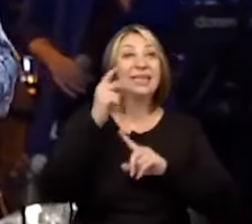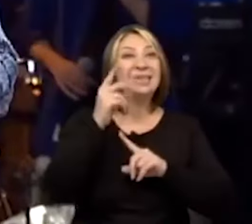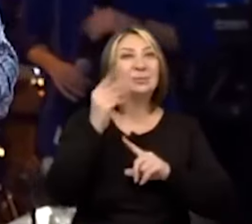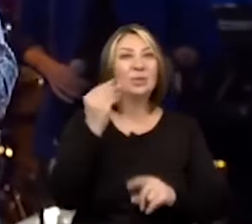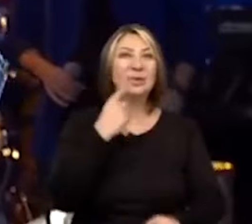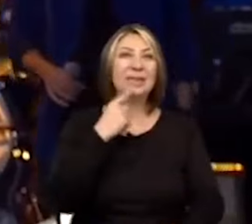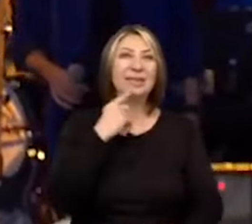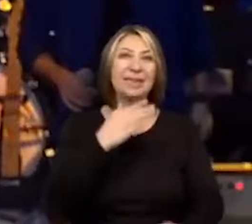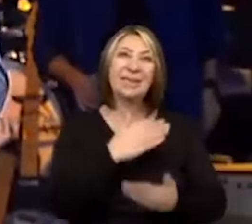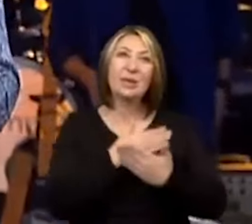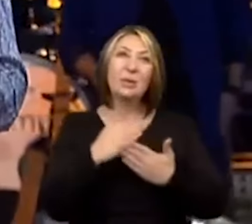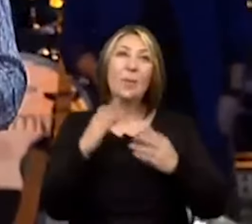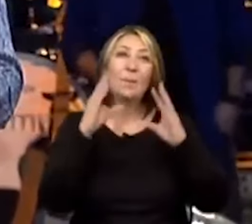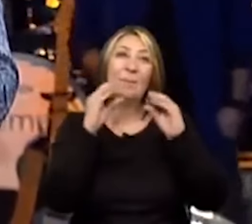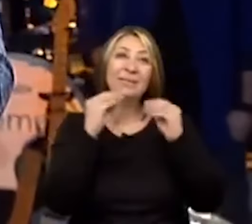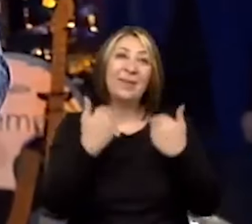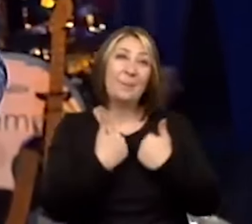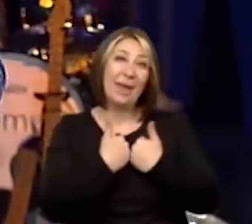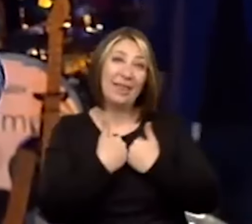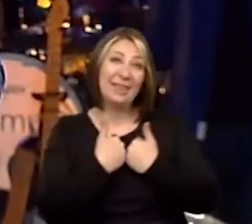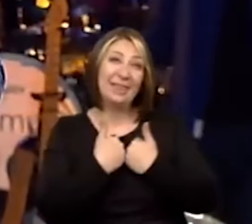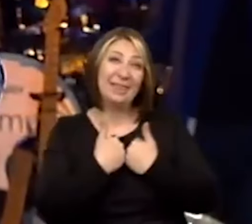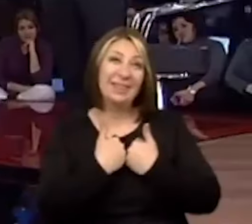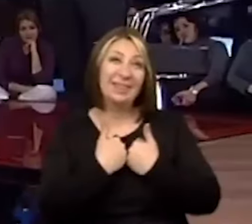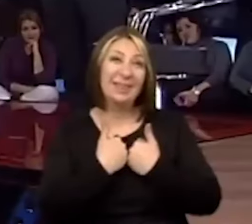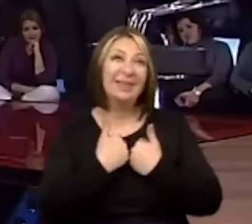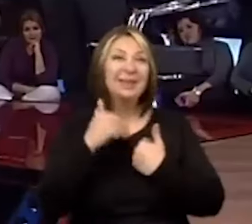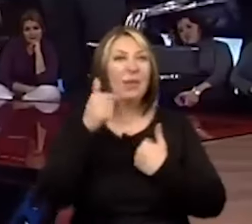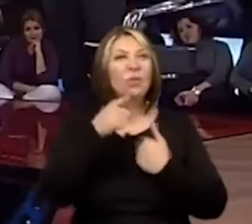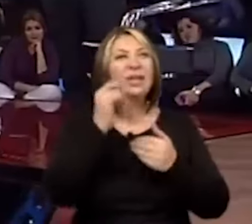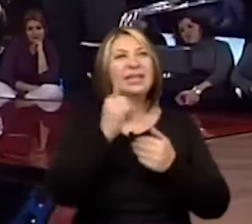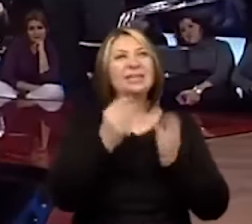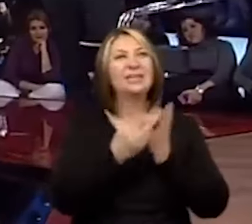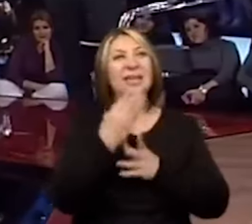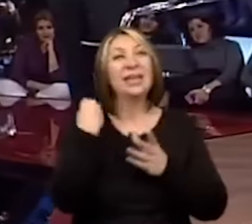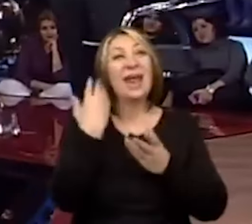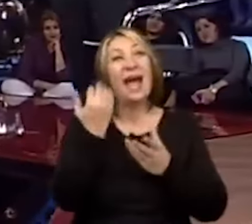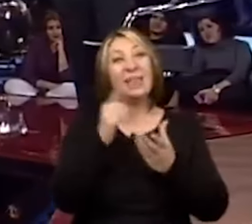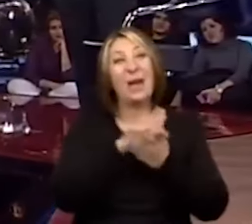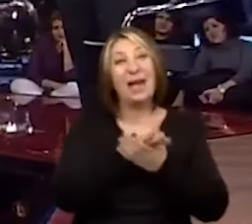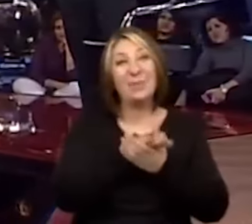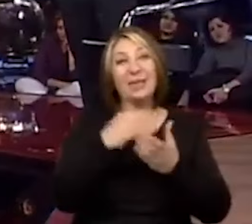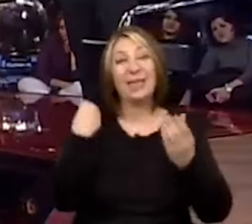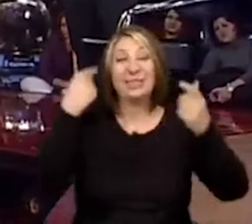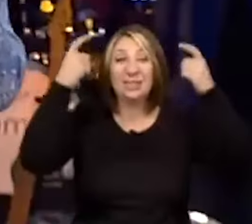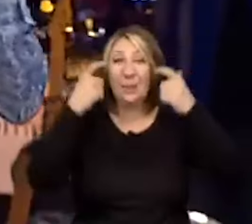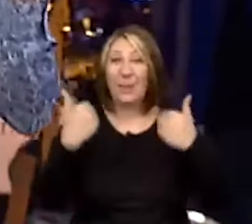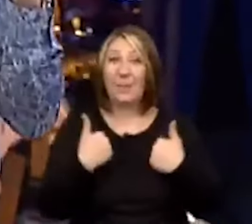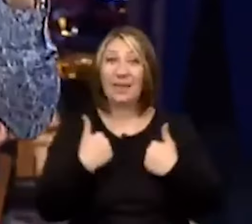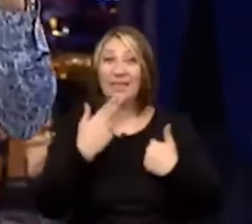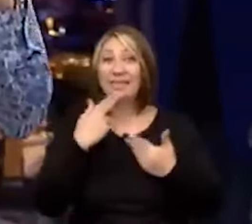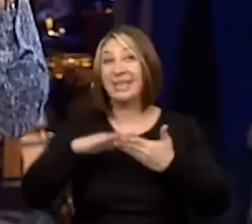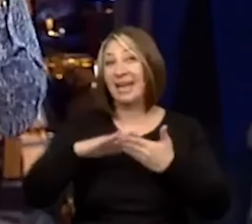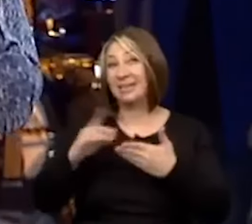çok tatlı gidiyor. Pastam ve ben. Yani onu da kirletiriz. Yeni aldığım ayakkabılarım ve ben. Yeni şapkam ve ben. Yeni